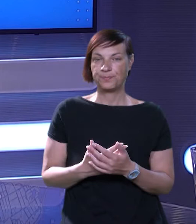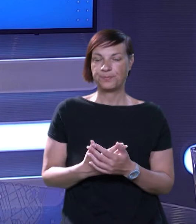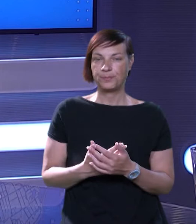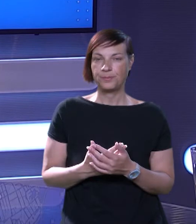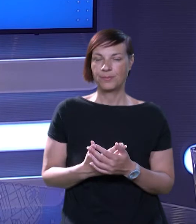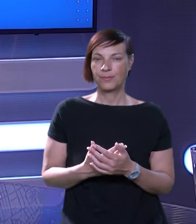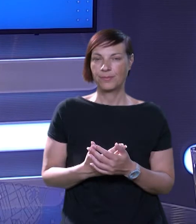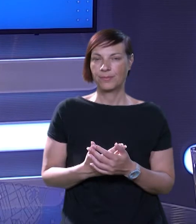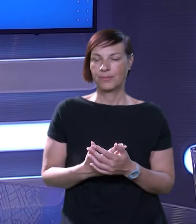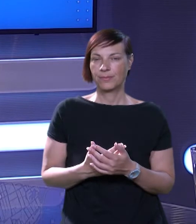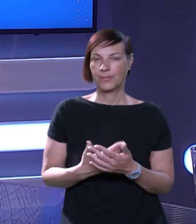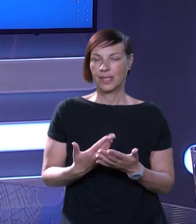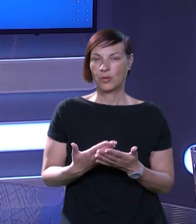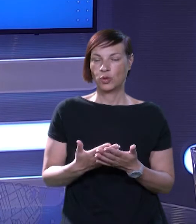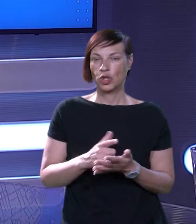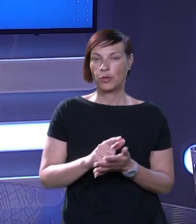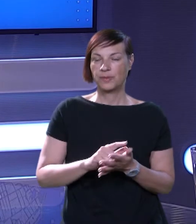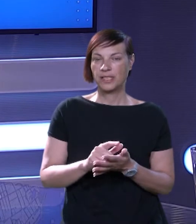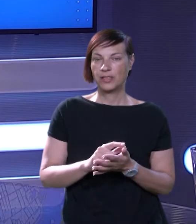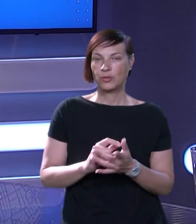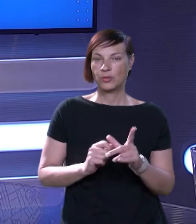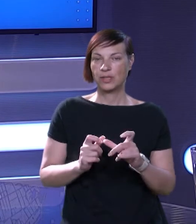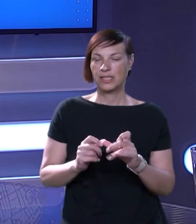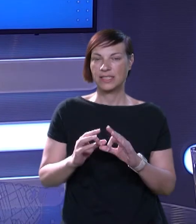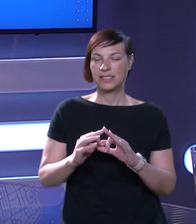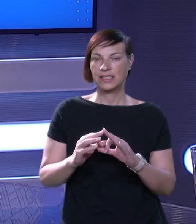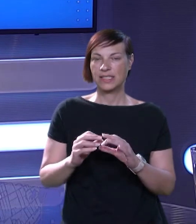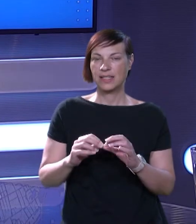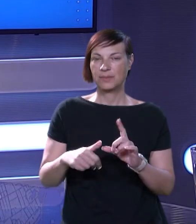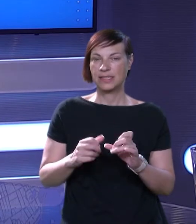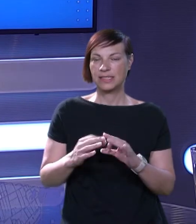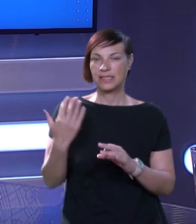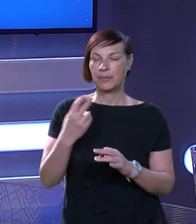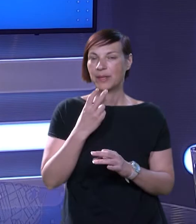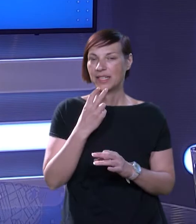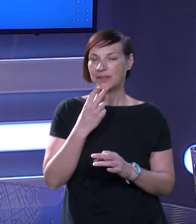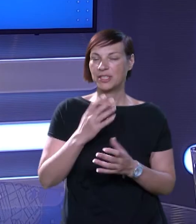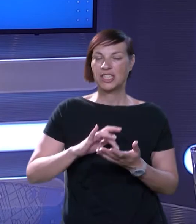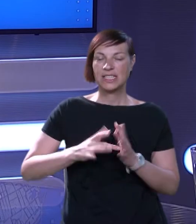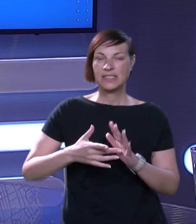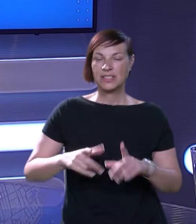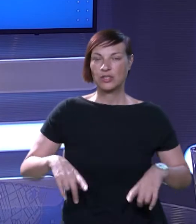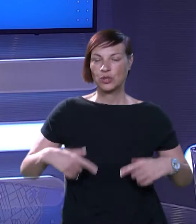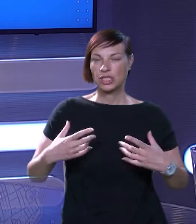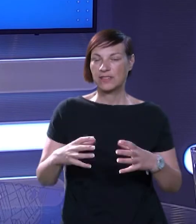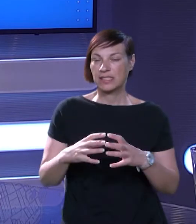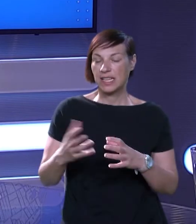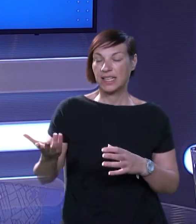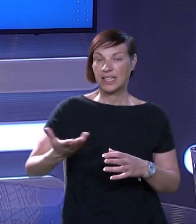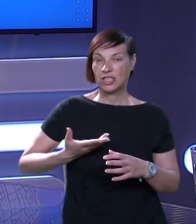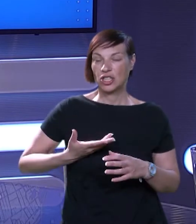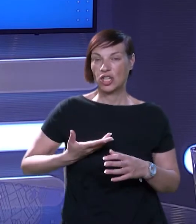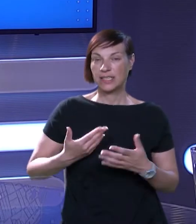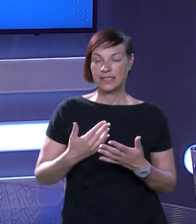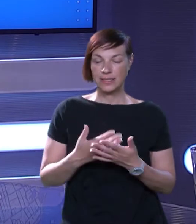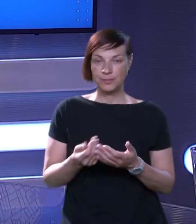to je u tom trenutku Ilirska Bistrica bila smiješno je, da, ali su svi živi iz regije dolazili